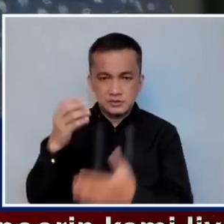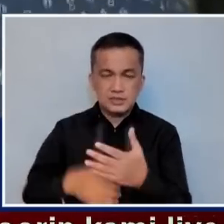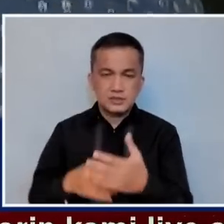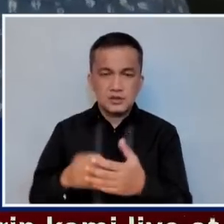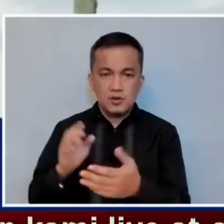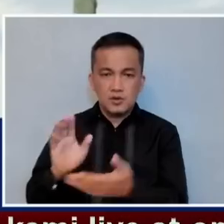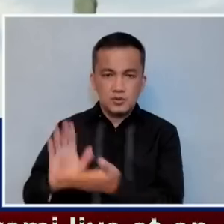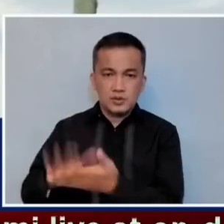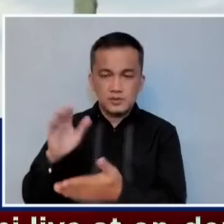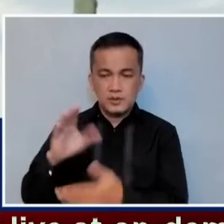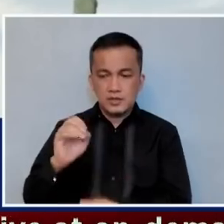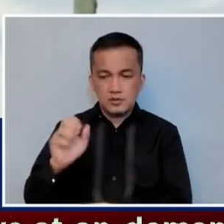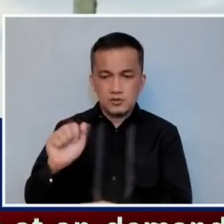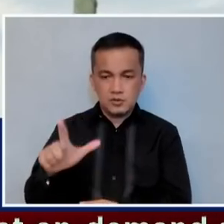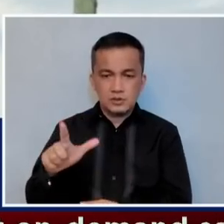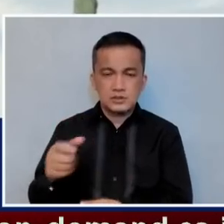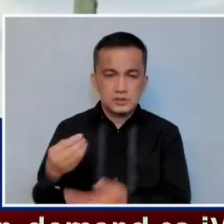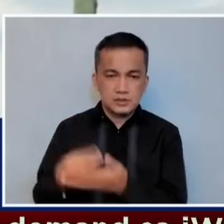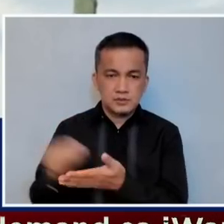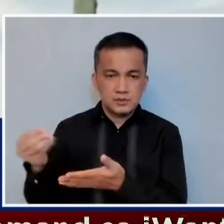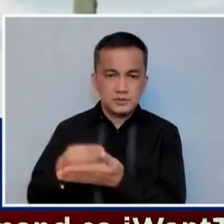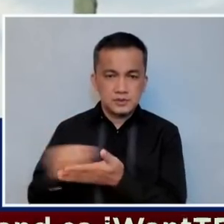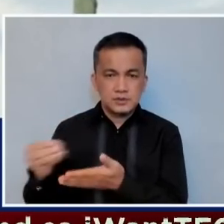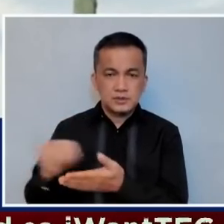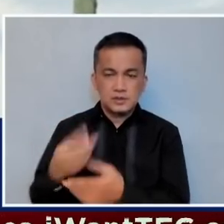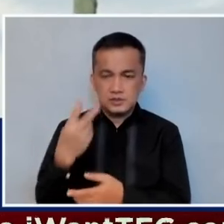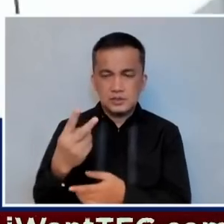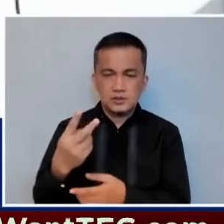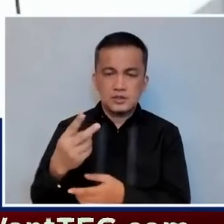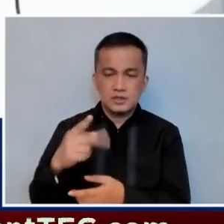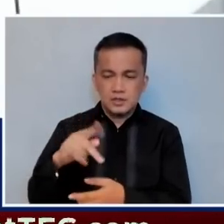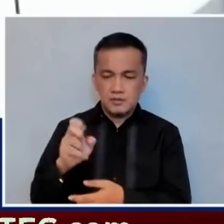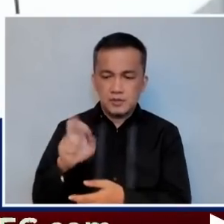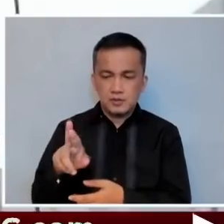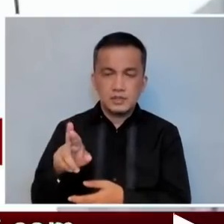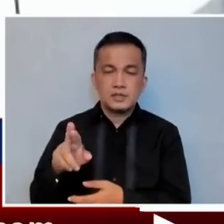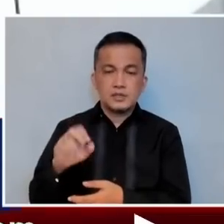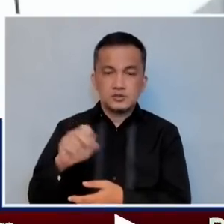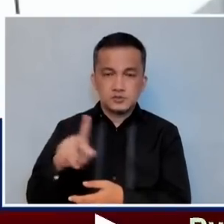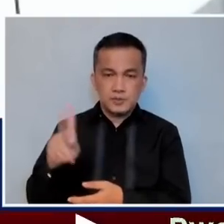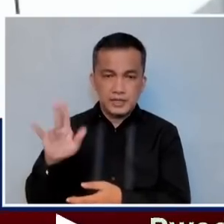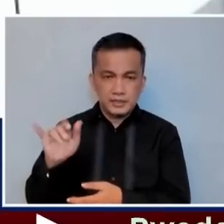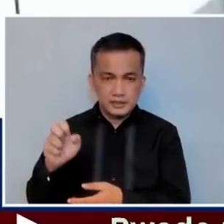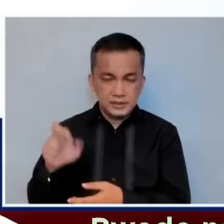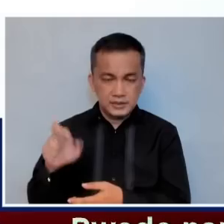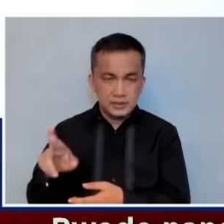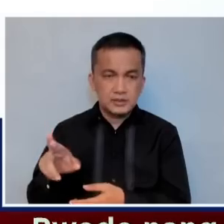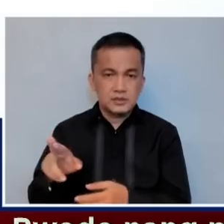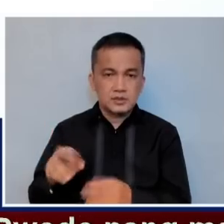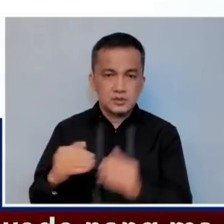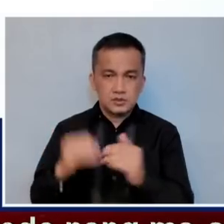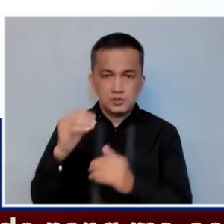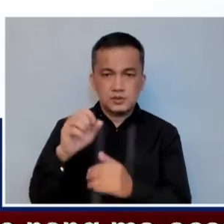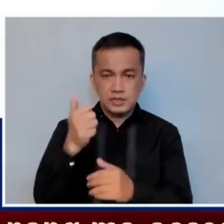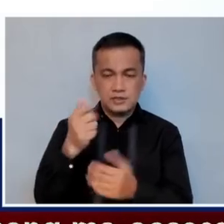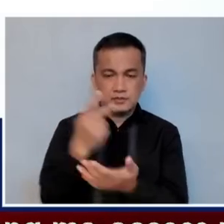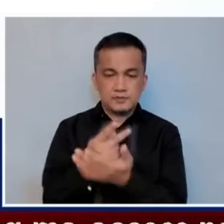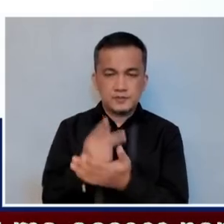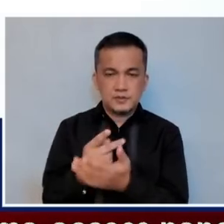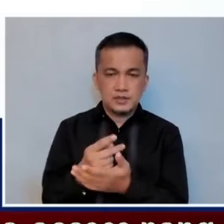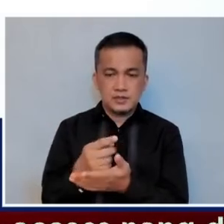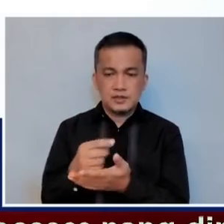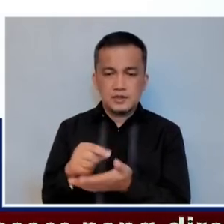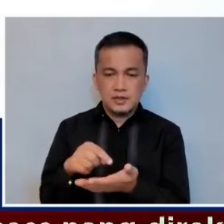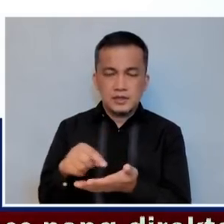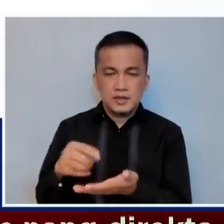ng coal na kanilang kinukuha mula sa dalawa nilang power supplier. Kaya tumaas din ng halos 10 piso ang kanilang singir sa